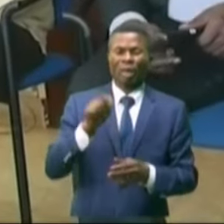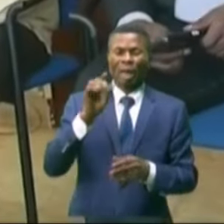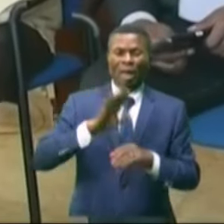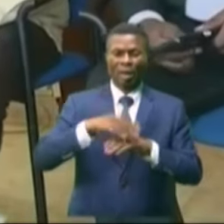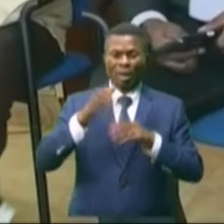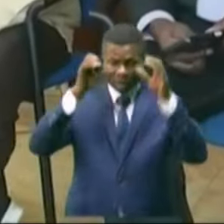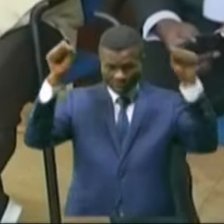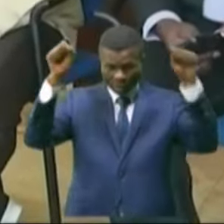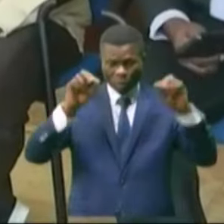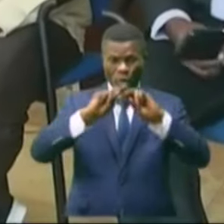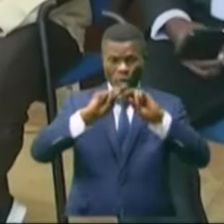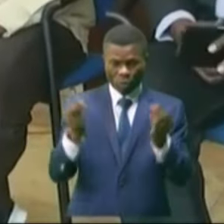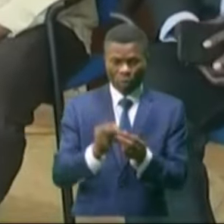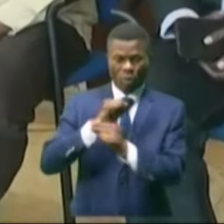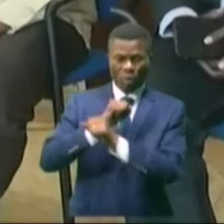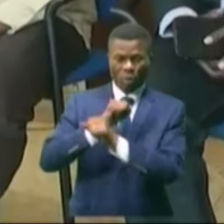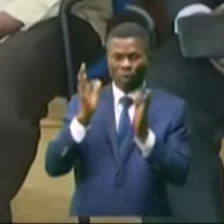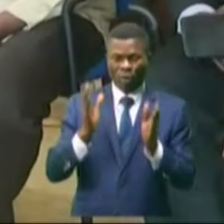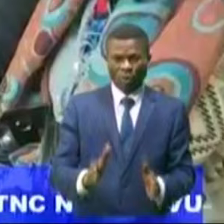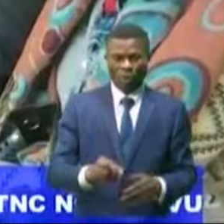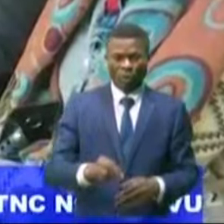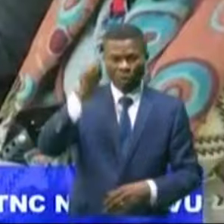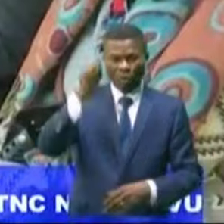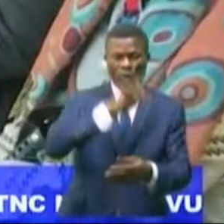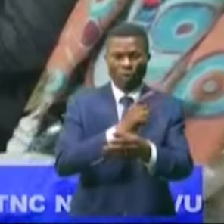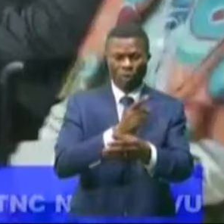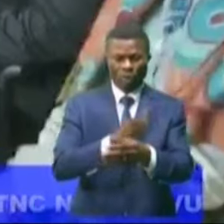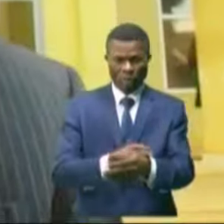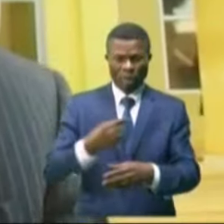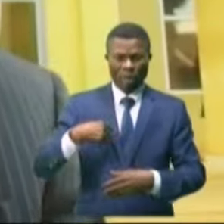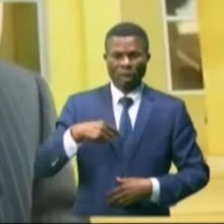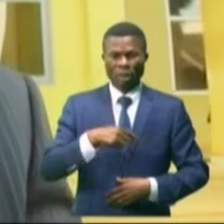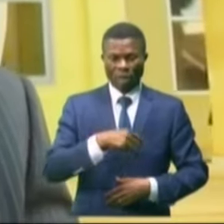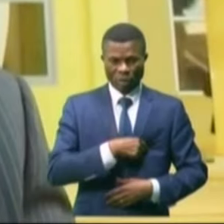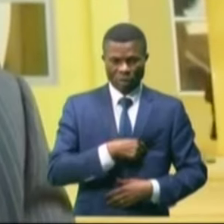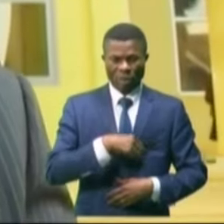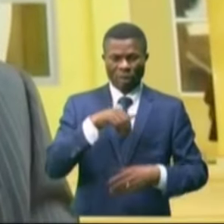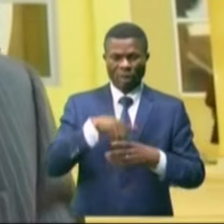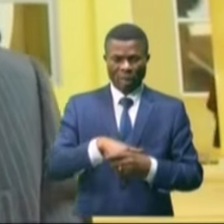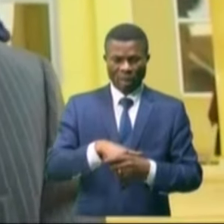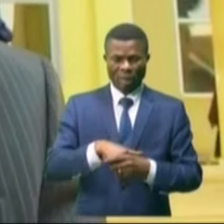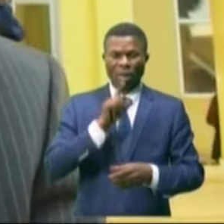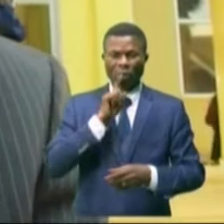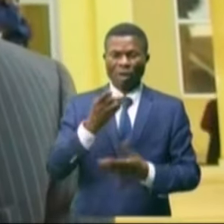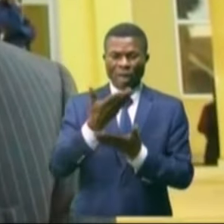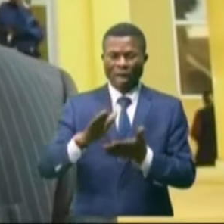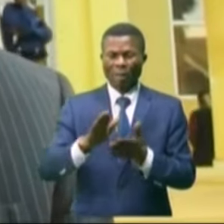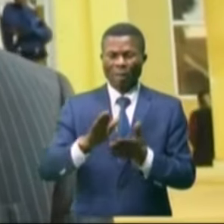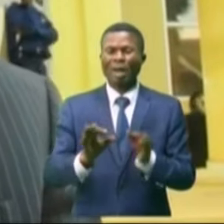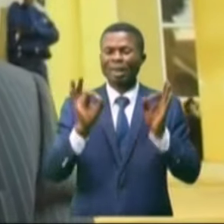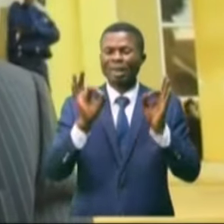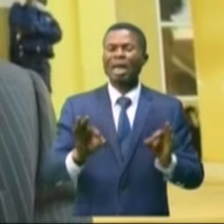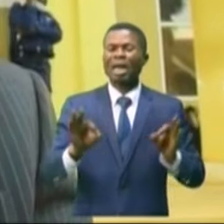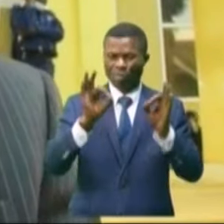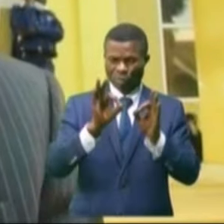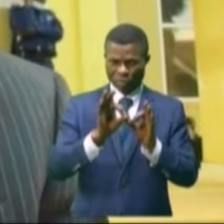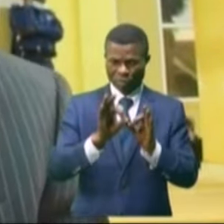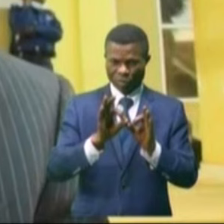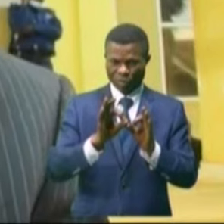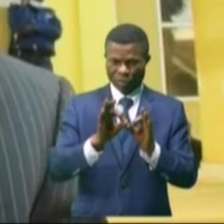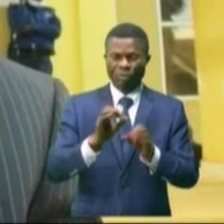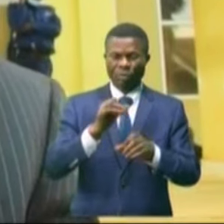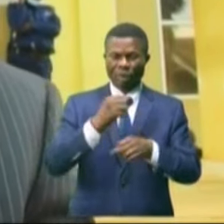de la délégation syndicale au nom Nous sommes dans une phase très importante, celle d'installer